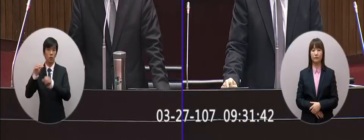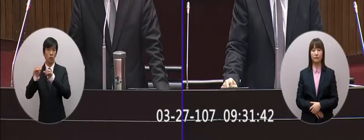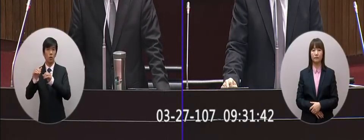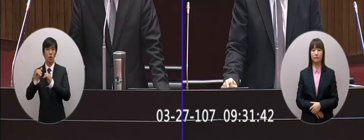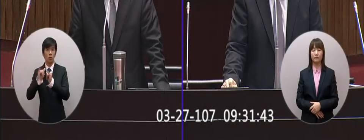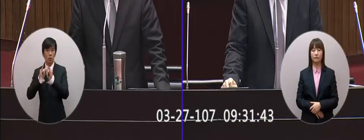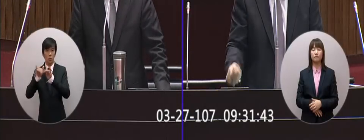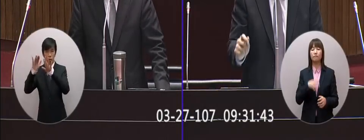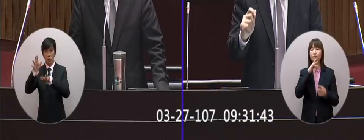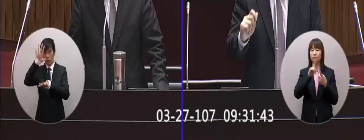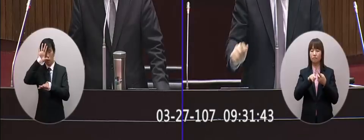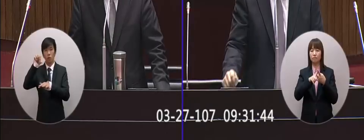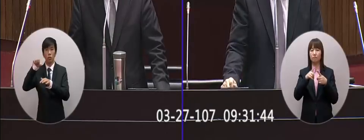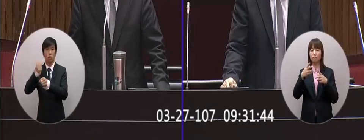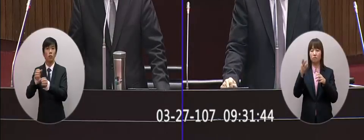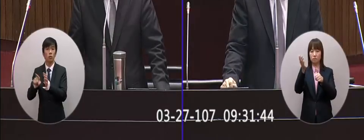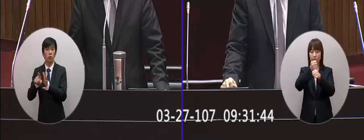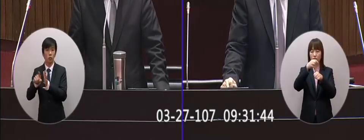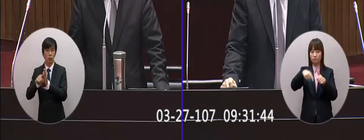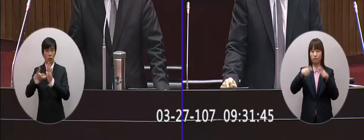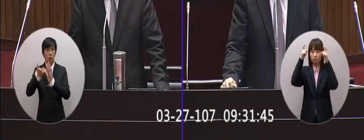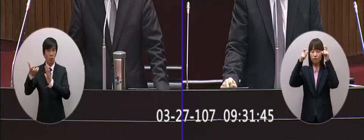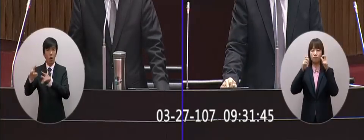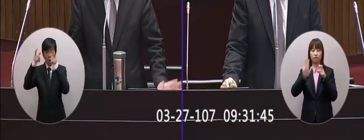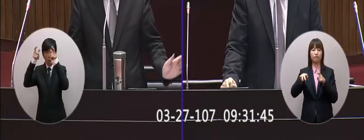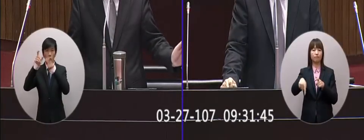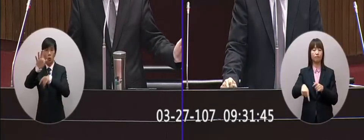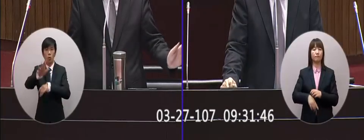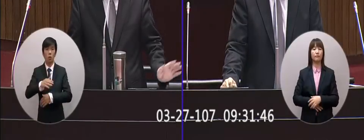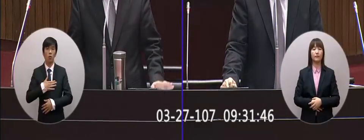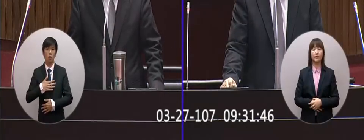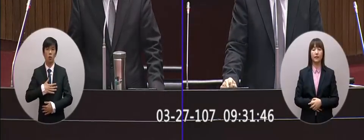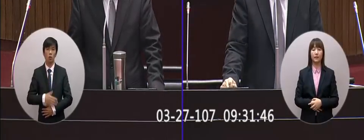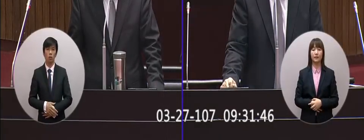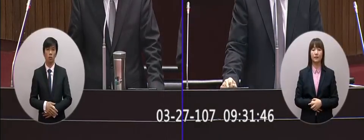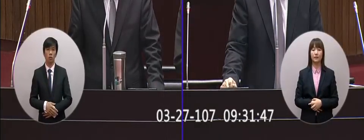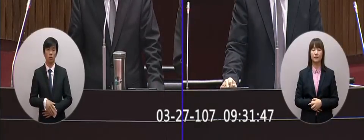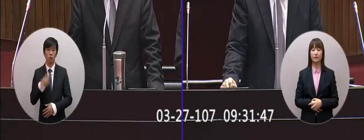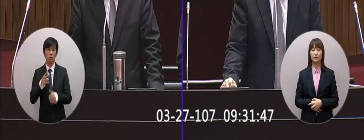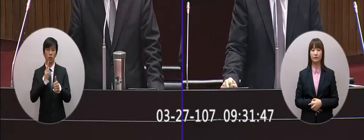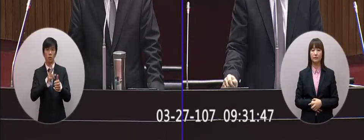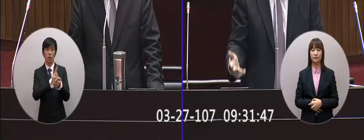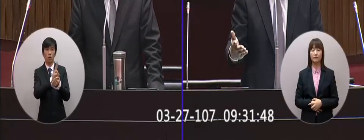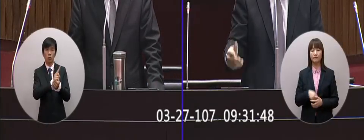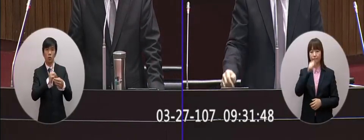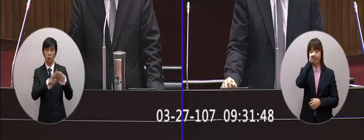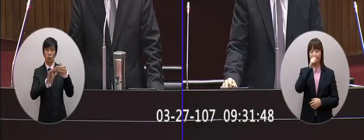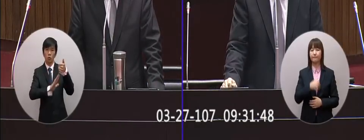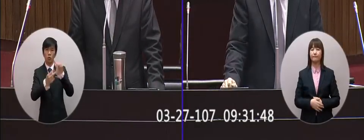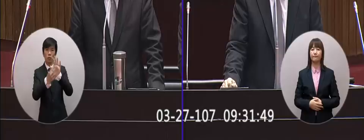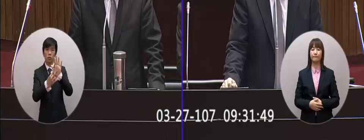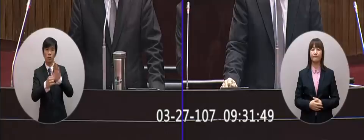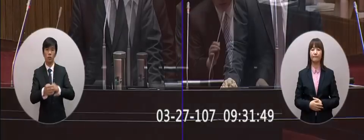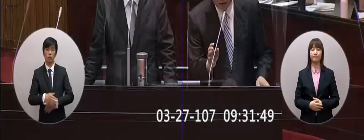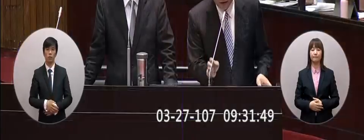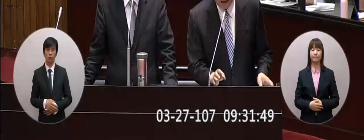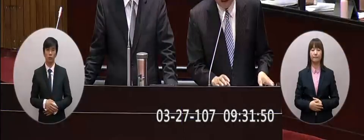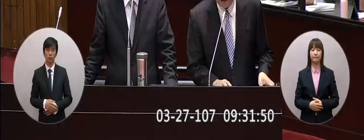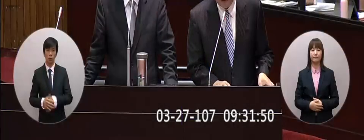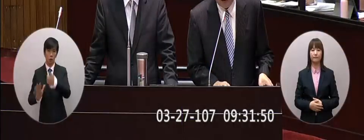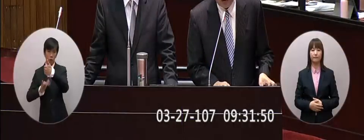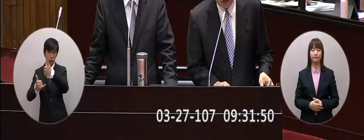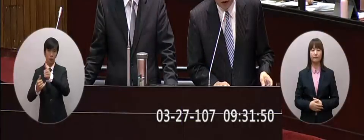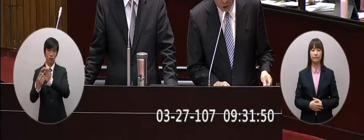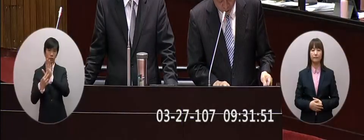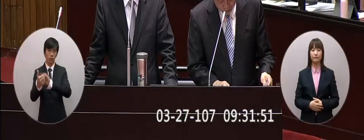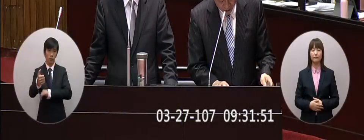到高雄嘛。 他设本部，署本部在高雄。对 对对，那我请那个林主委跟你说明一下。 好好好，来。 谢谢赖委员。我